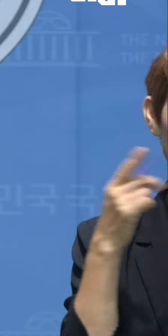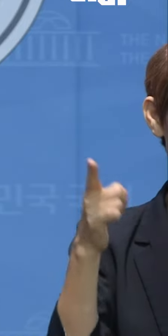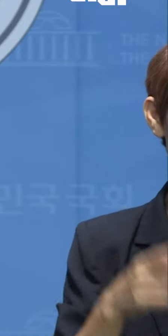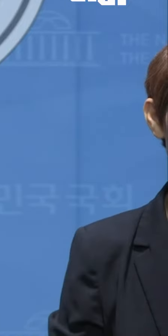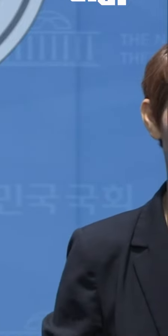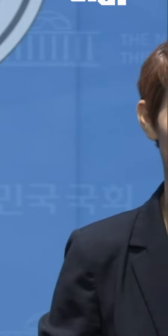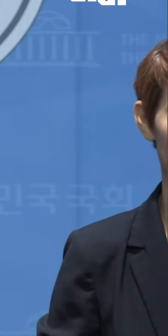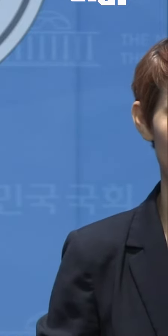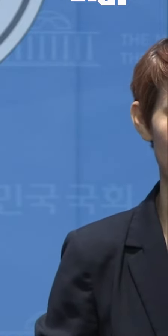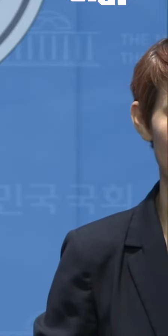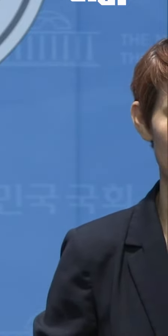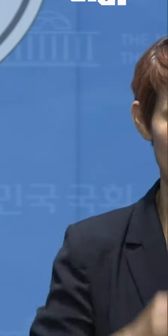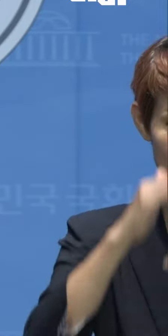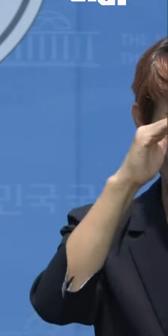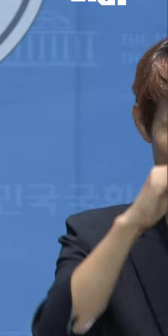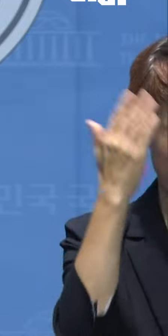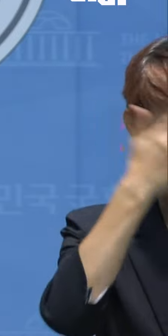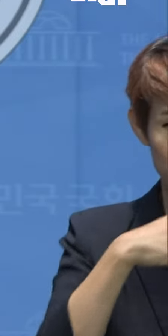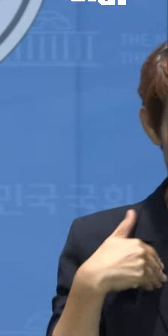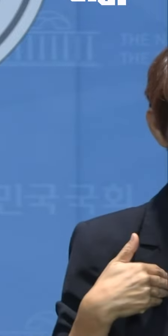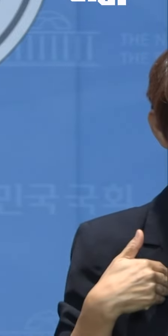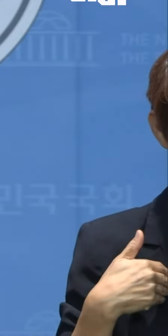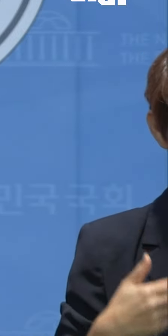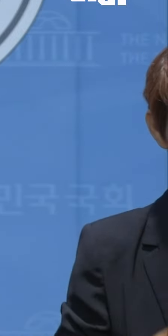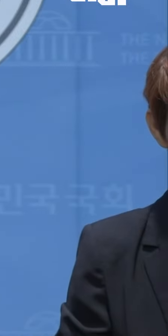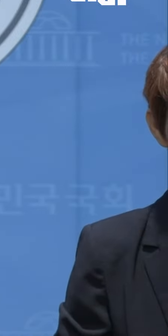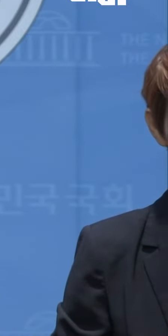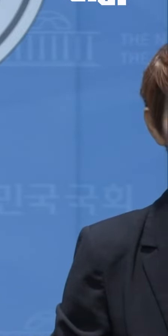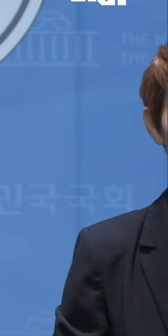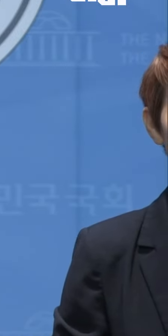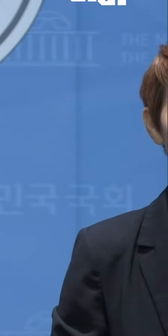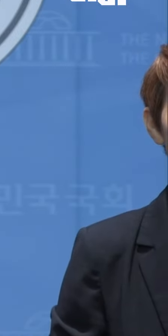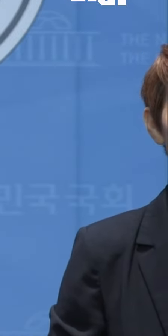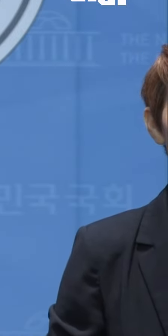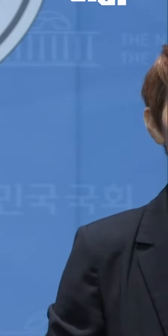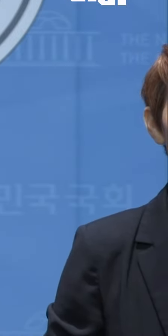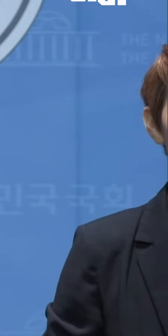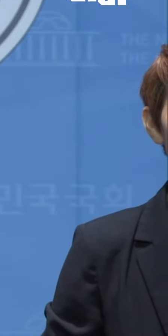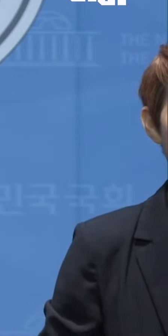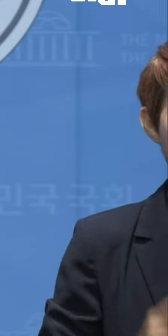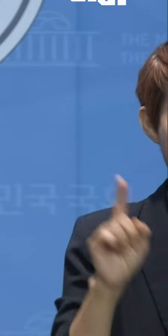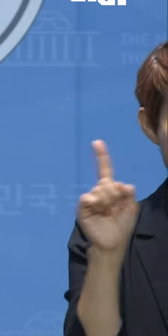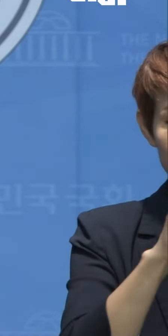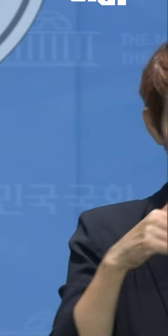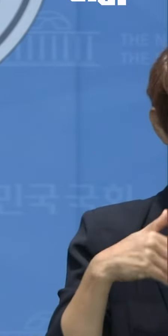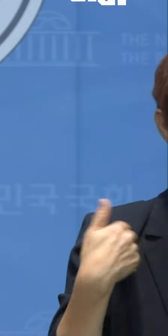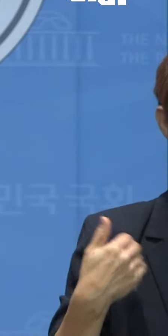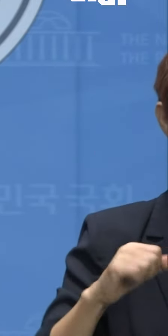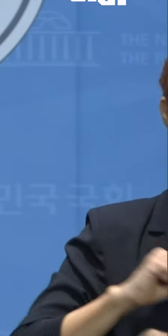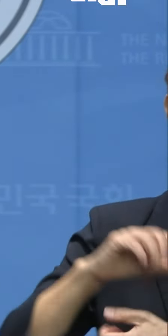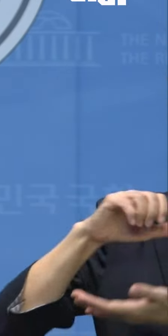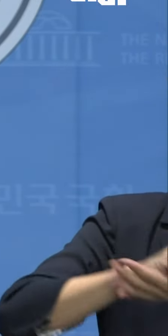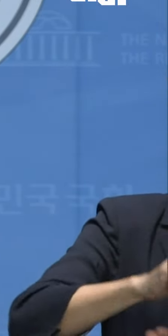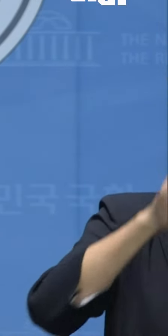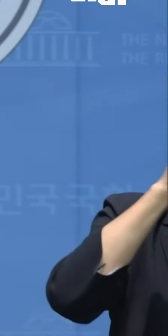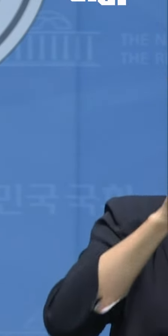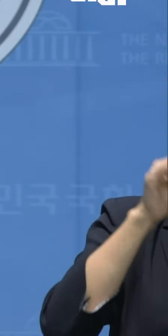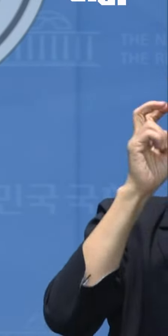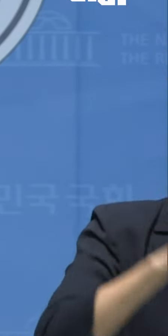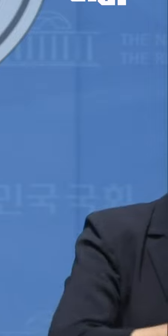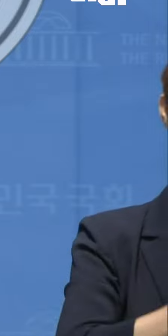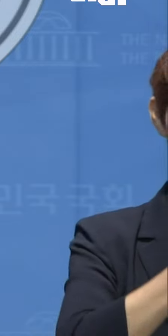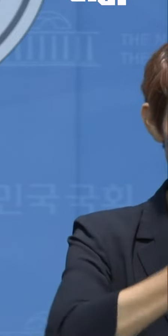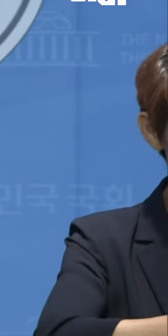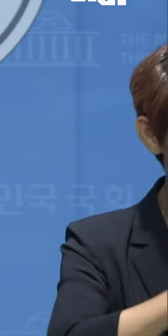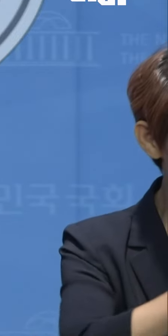이 사실을 정녕 모른단 말입니까 이런 사실조차 모르면서 개을 말할 수 있습니까